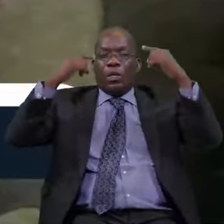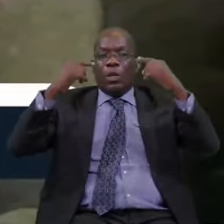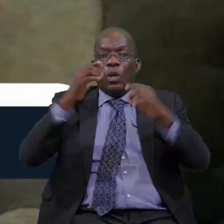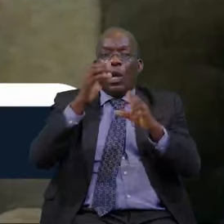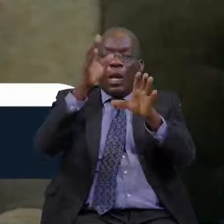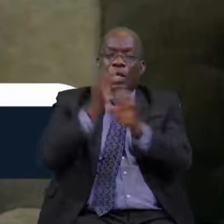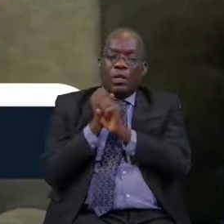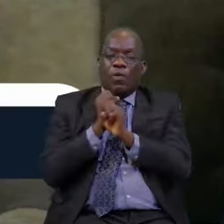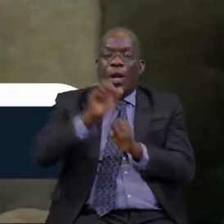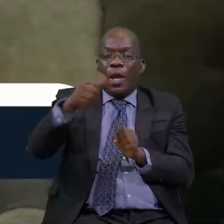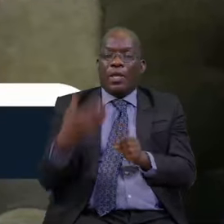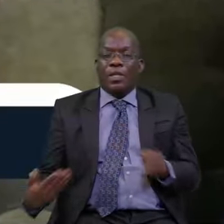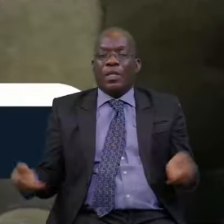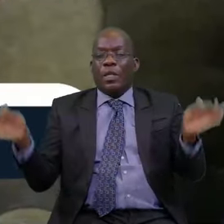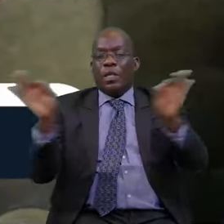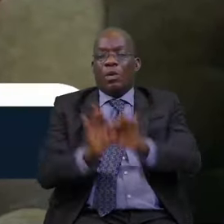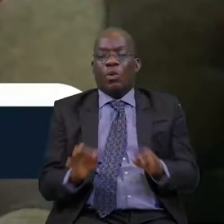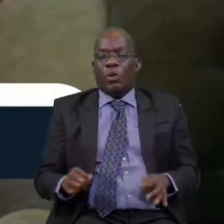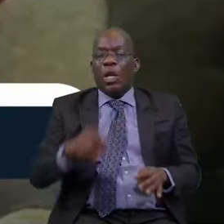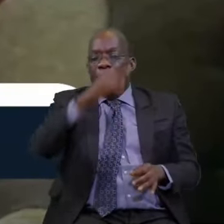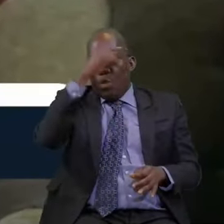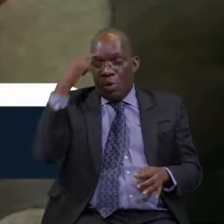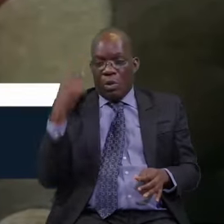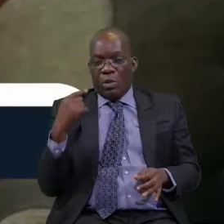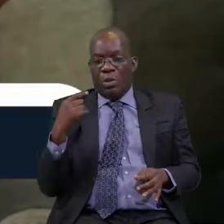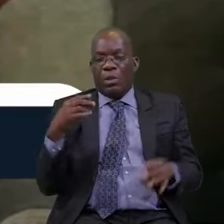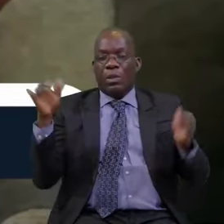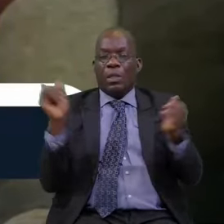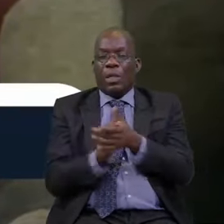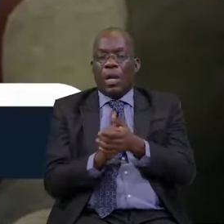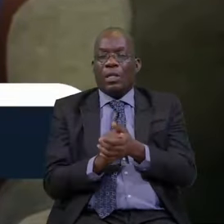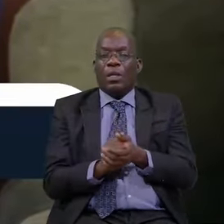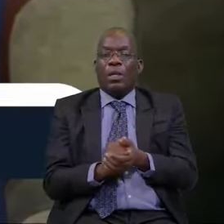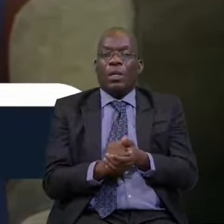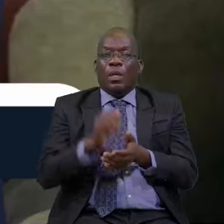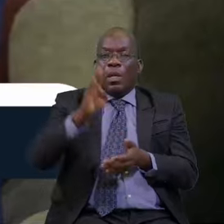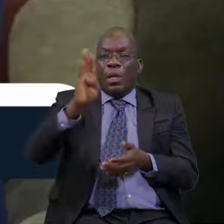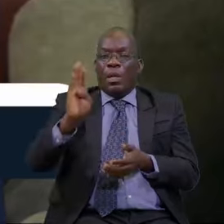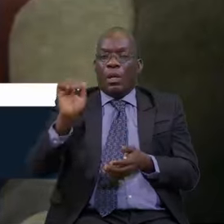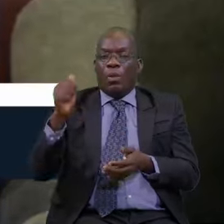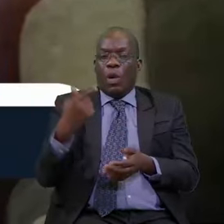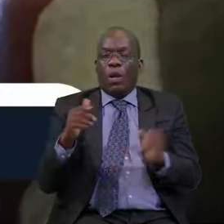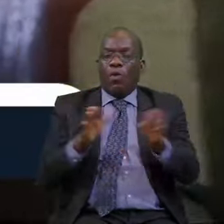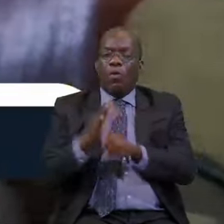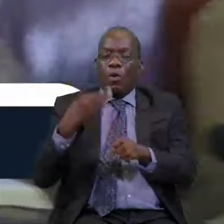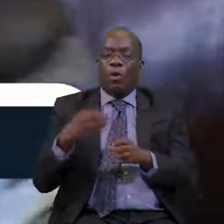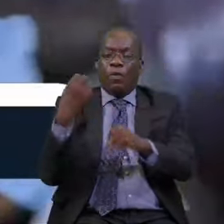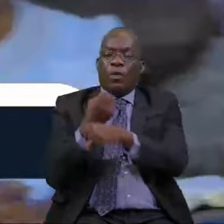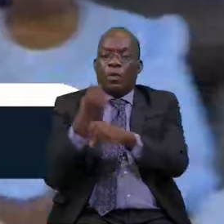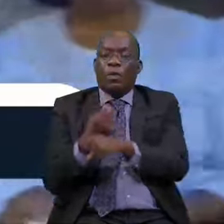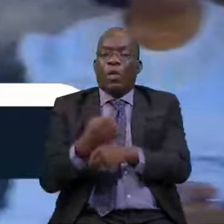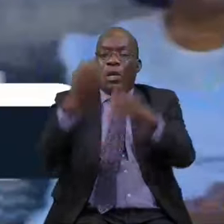Vous ne pouvez rien réaliser de significatif parce que le sac là, rempli de pierres,